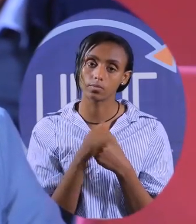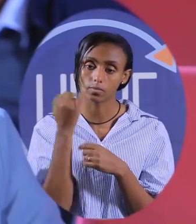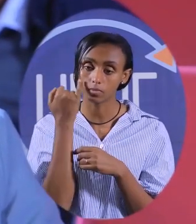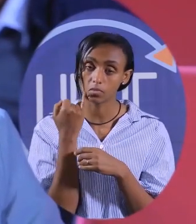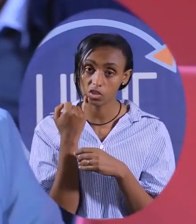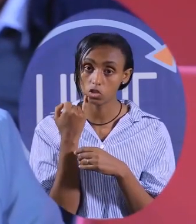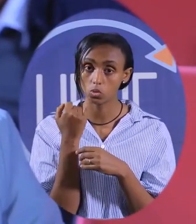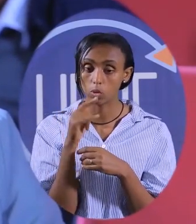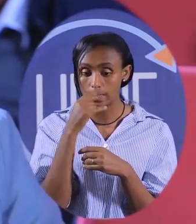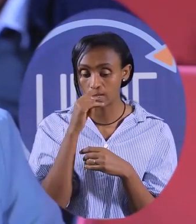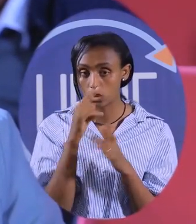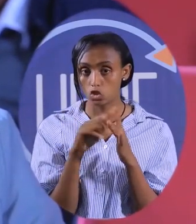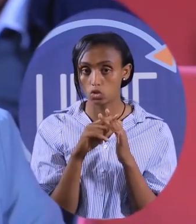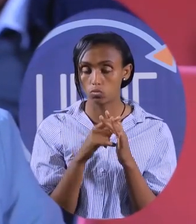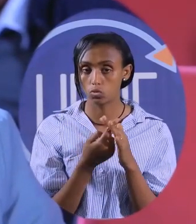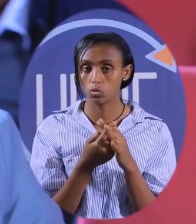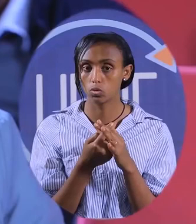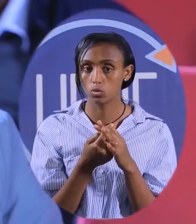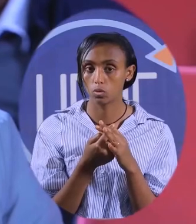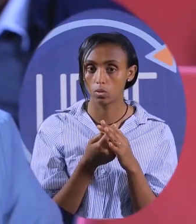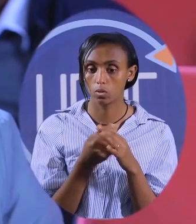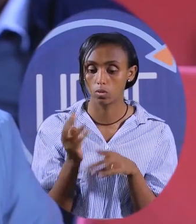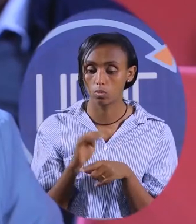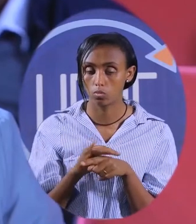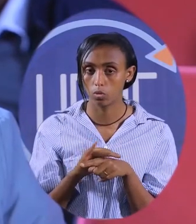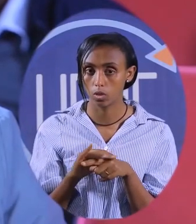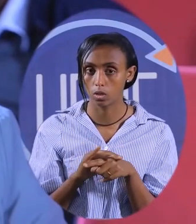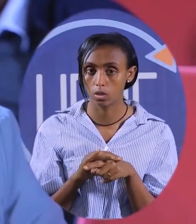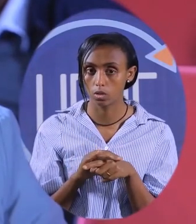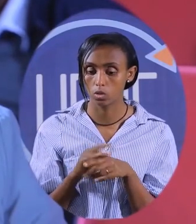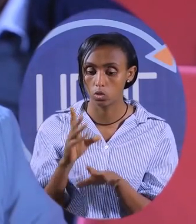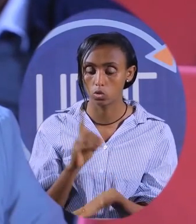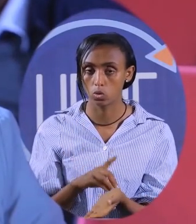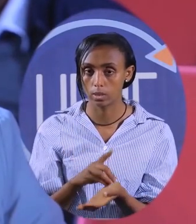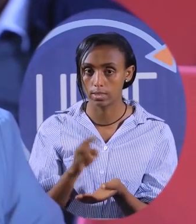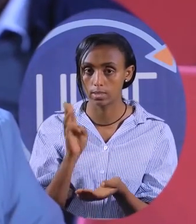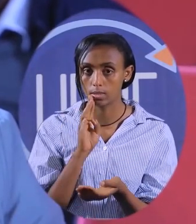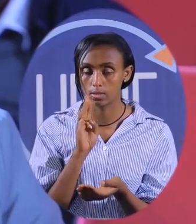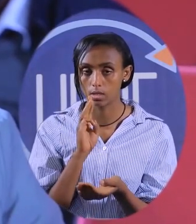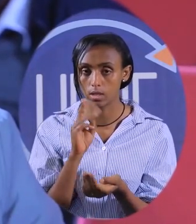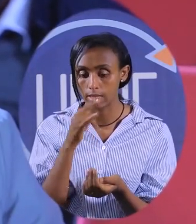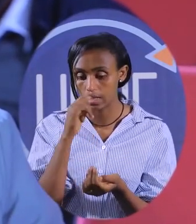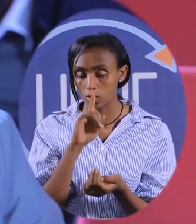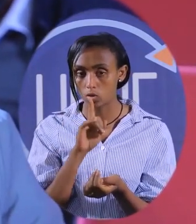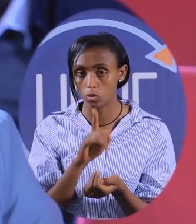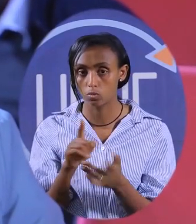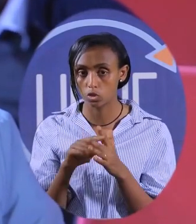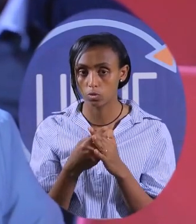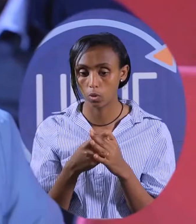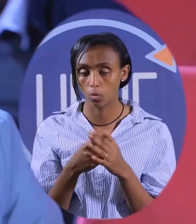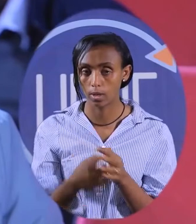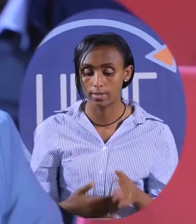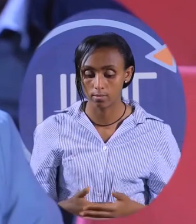መቀጨጩ ያው ከህፃናት ጀምሮ እንግዲህ ያው በሞያው እነ ዶክተር ሲሳይ ከህፃንነት ነው የሚጀምረው ገና